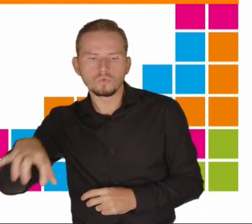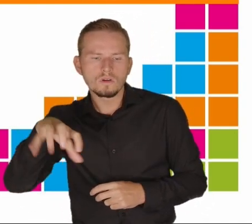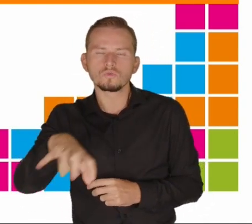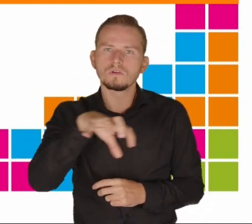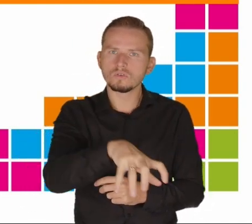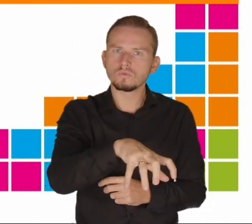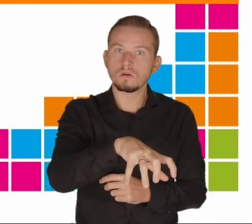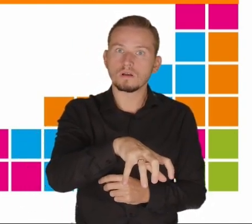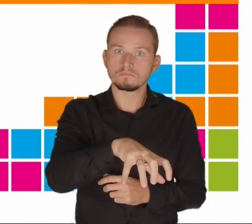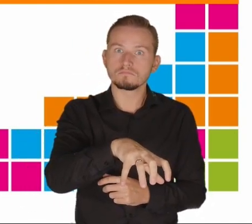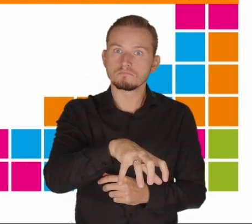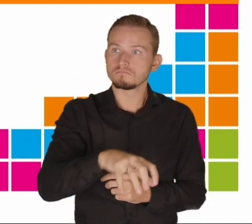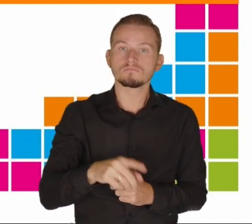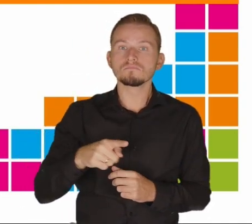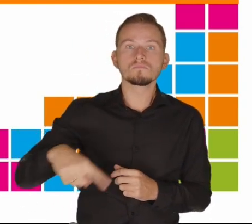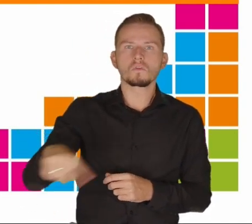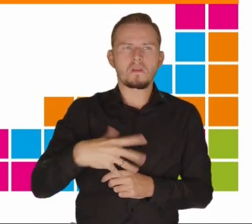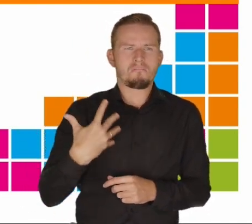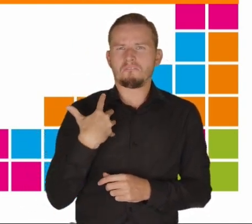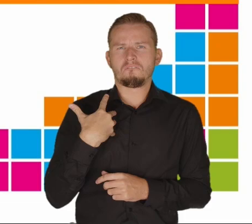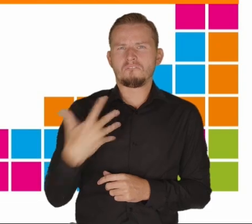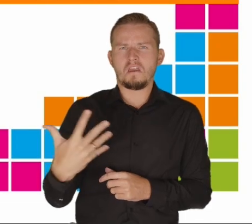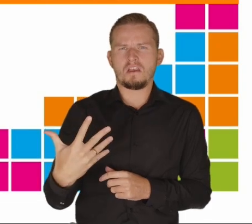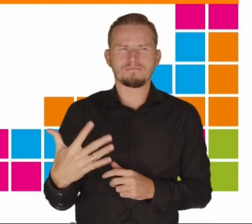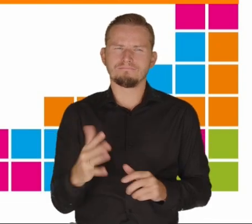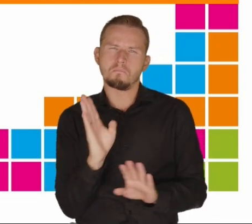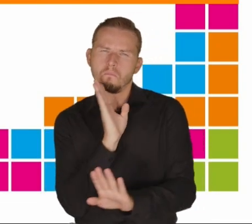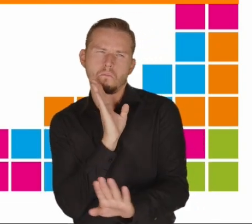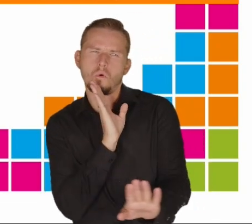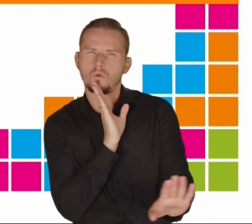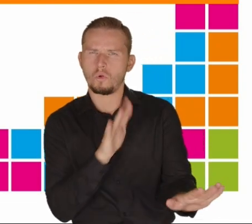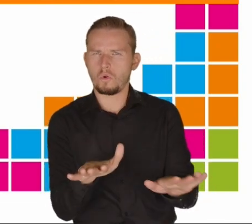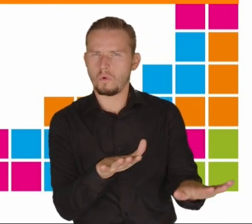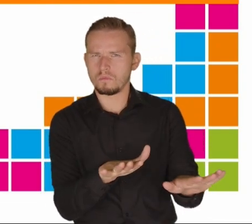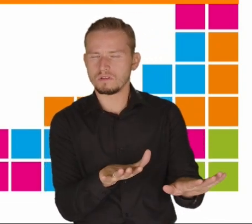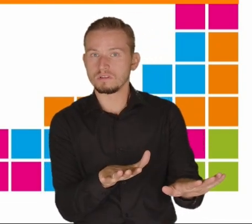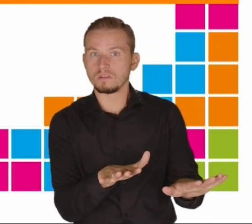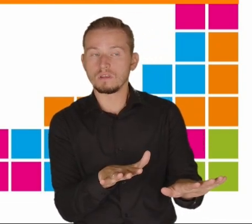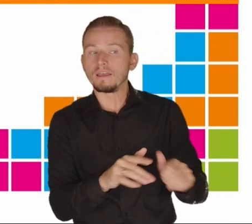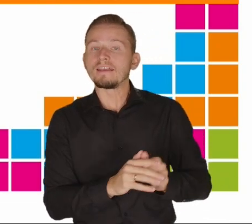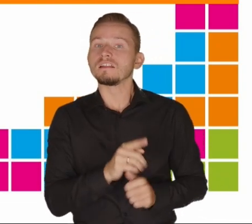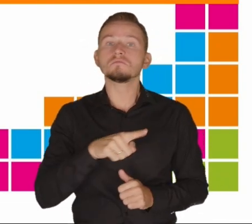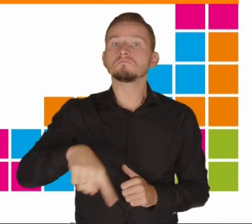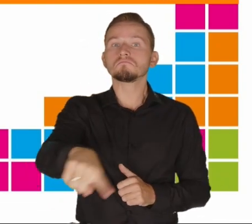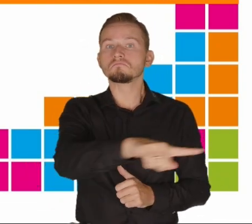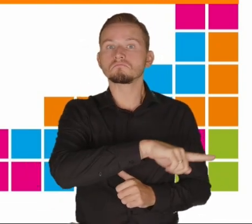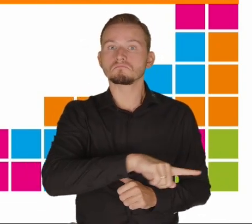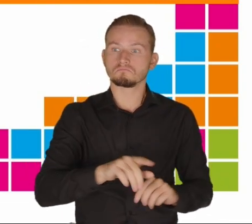bardzo też wiekowo spłaszczonymi i tak jakby mającymi pewne